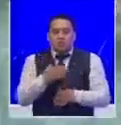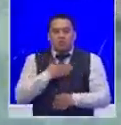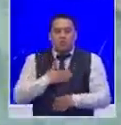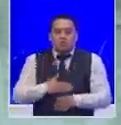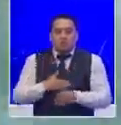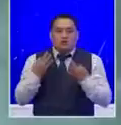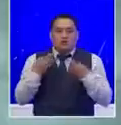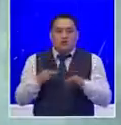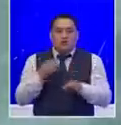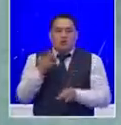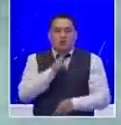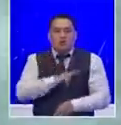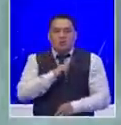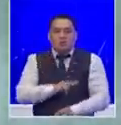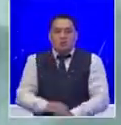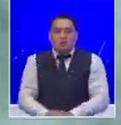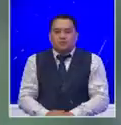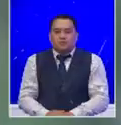спокойно, позволяя спасателям делать свою работу.